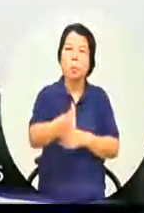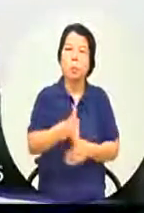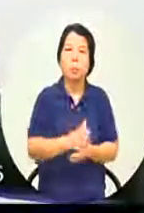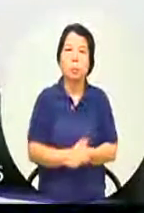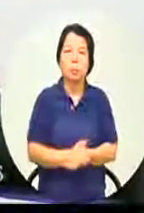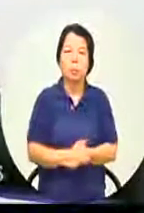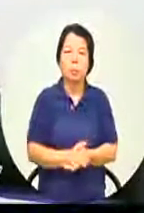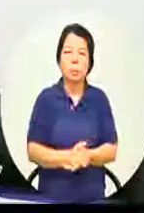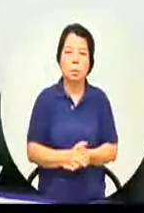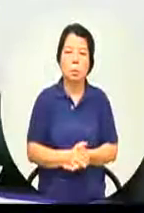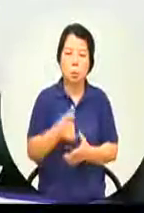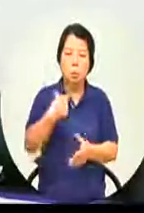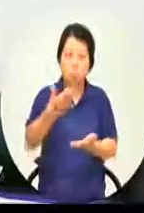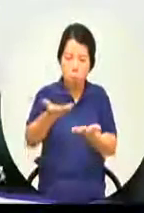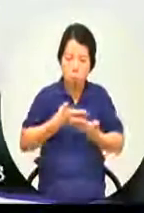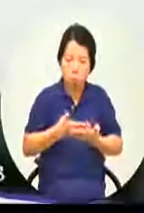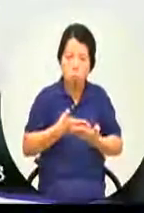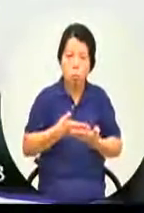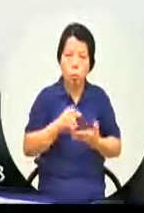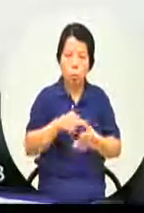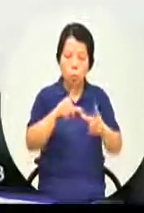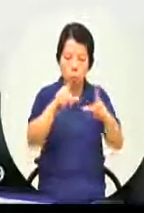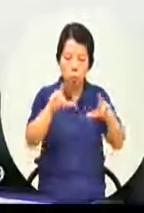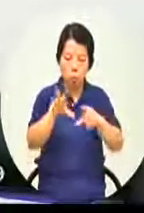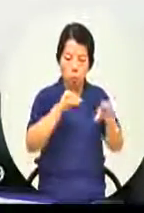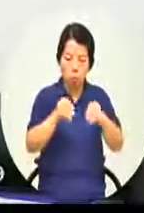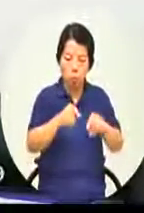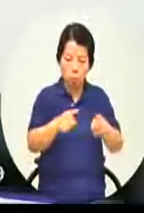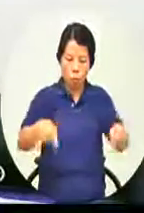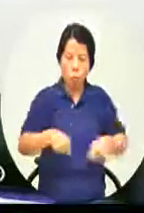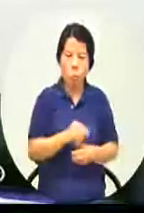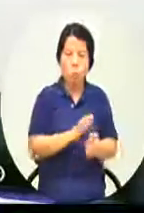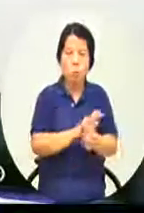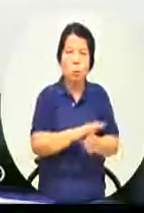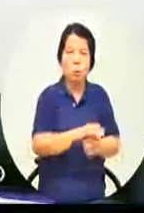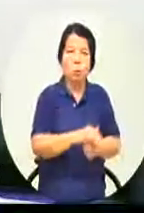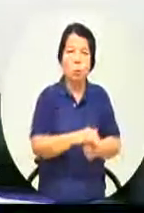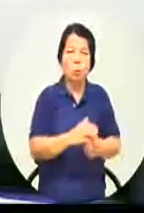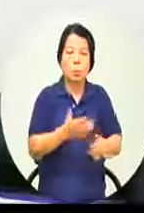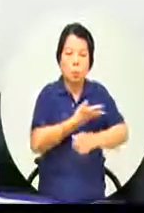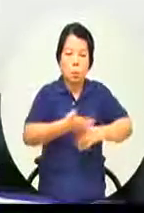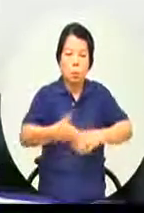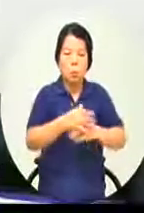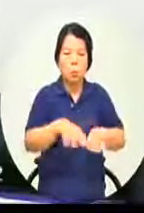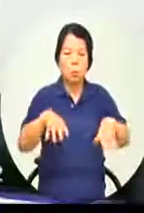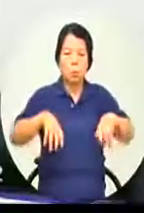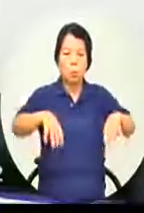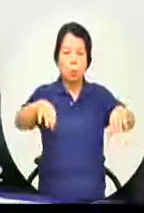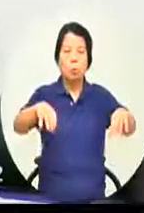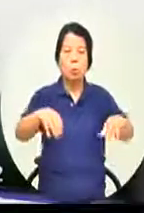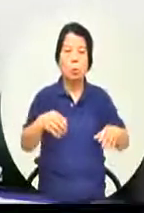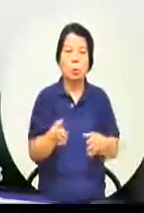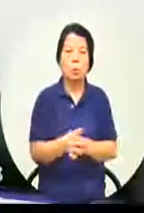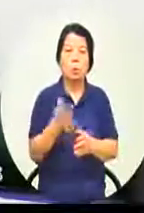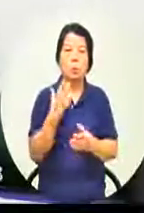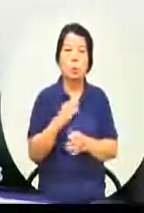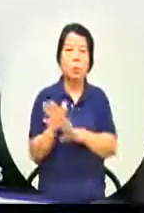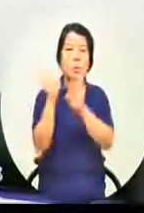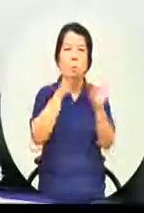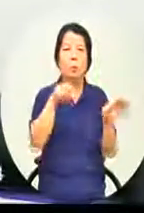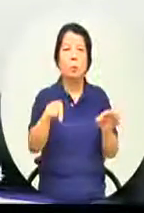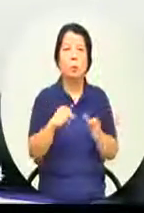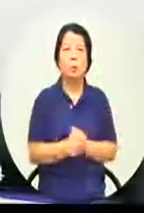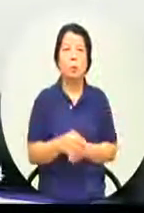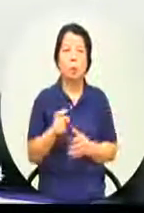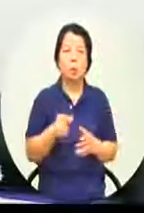据你们回给我的资料哦，那有关爱河整个两岸景观的这个部分，那可能要请公务局针